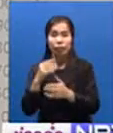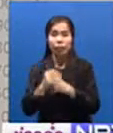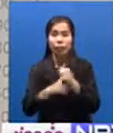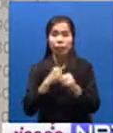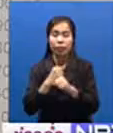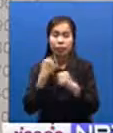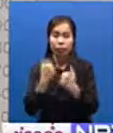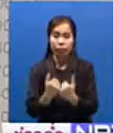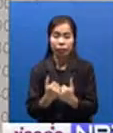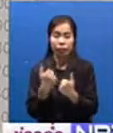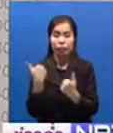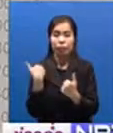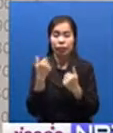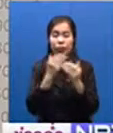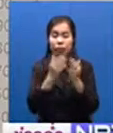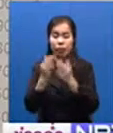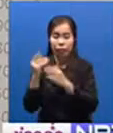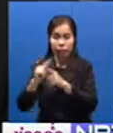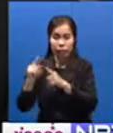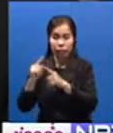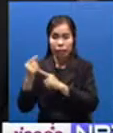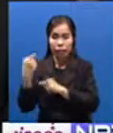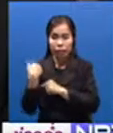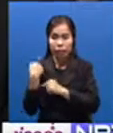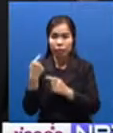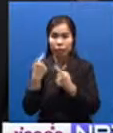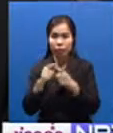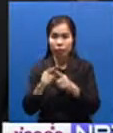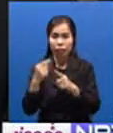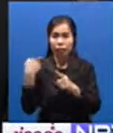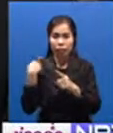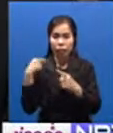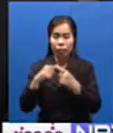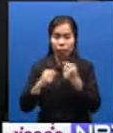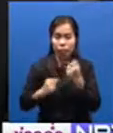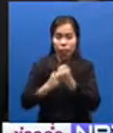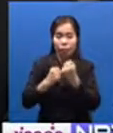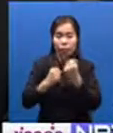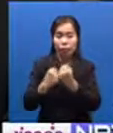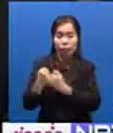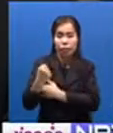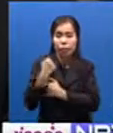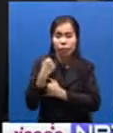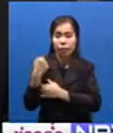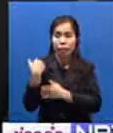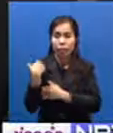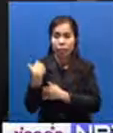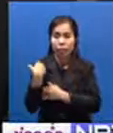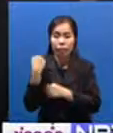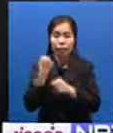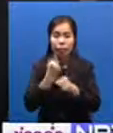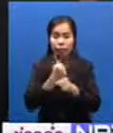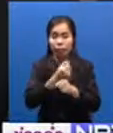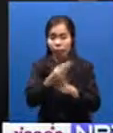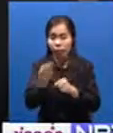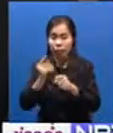ขยายตัวได้ถึงร้อยละ1.7 -2และจะมีแรงผลักดันให้ปีหน้าขยายตัวได้ถึงร้อยละ 4